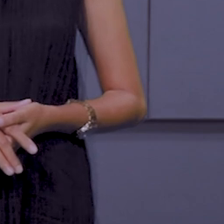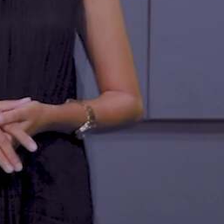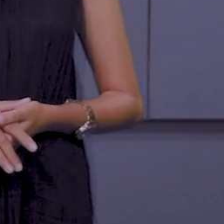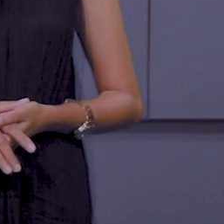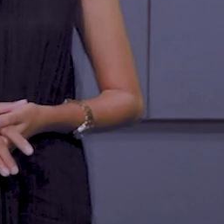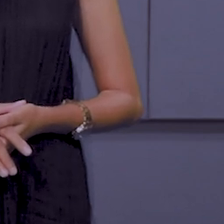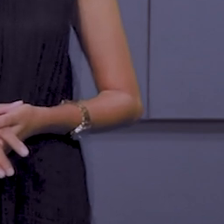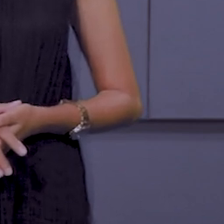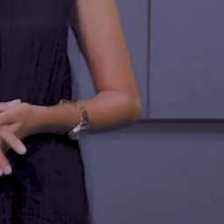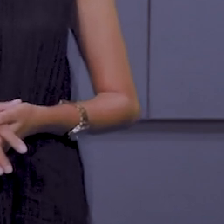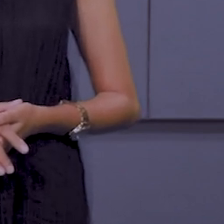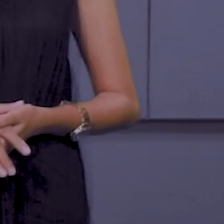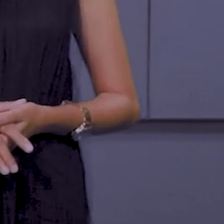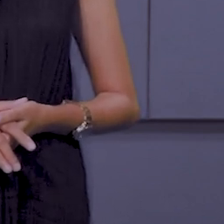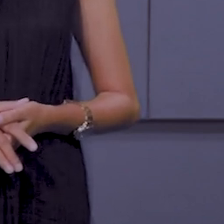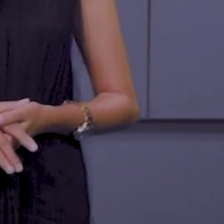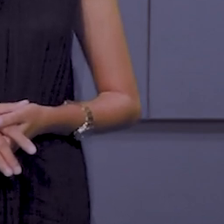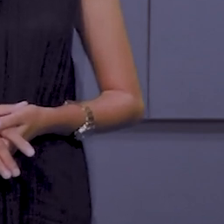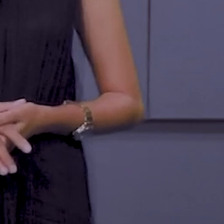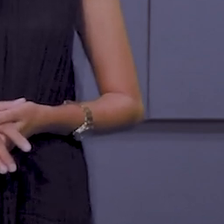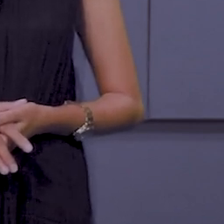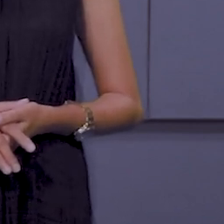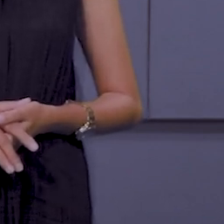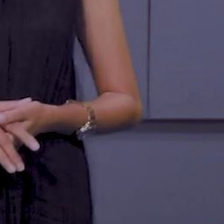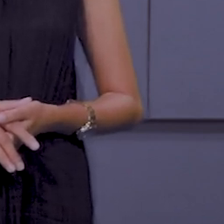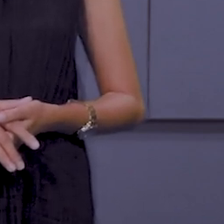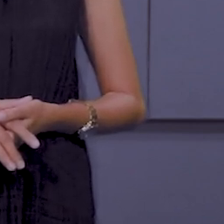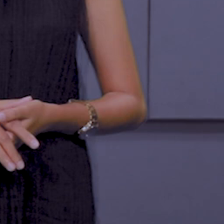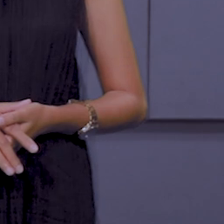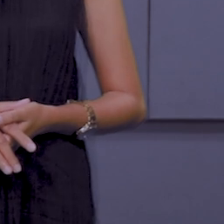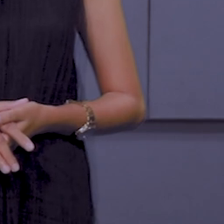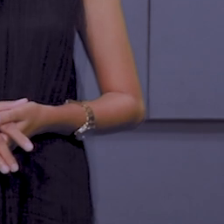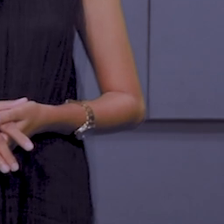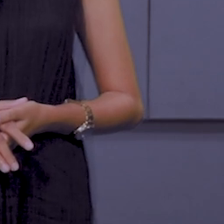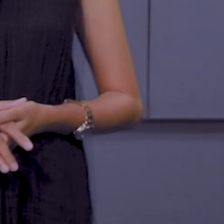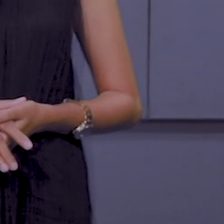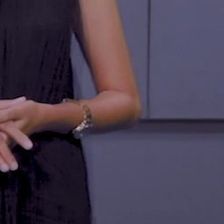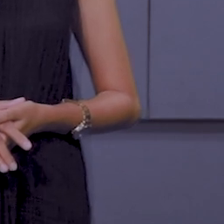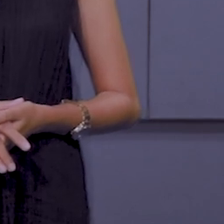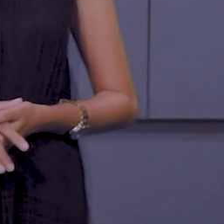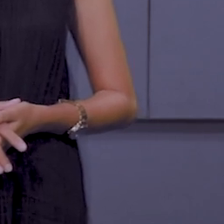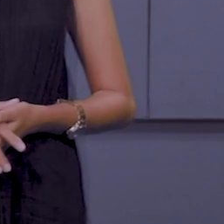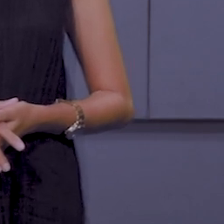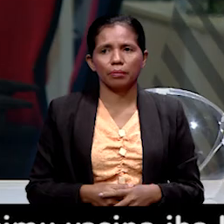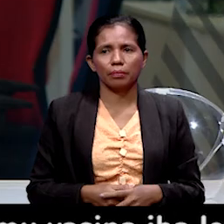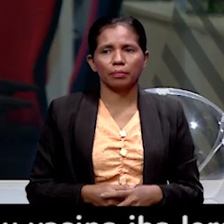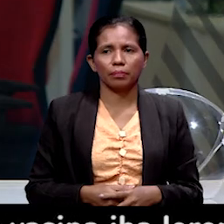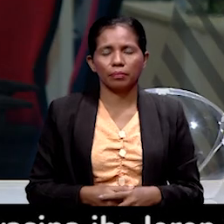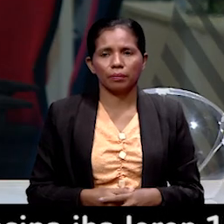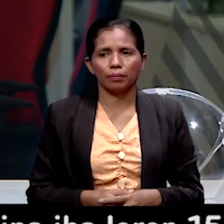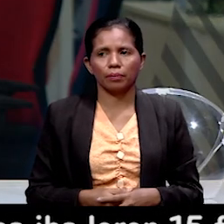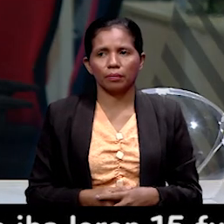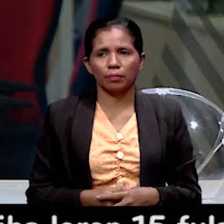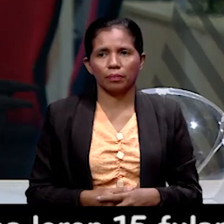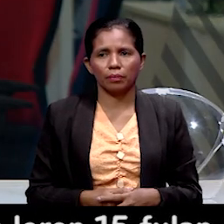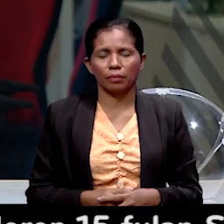Kita harus subscribe, nuhanya butang notifikasi, atau nuhnya kita boleh sila lebih lakon informasi pun usi ami. Obrigada.